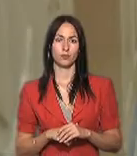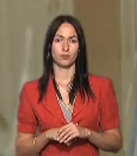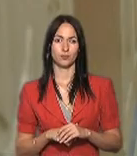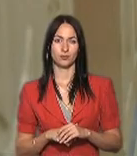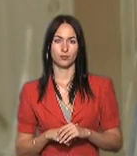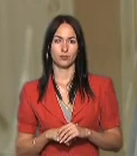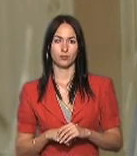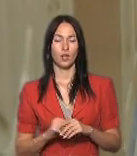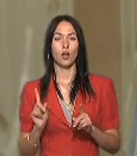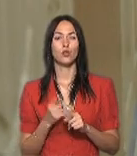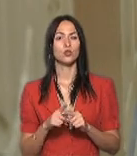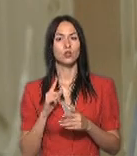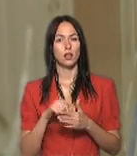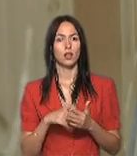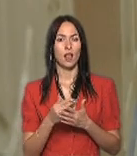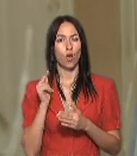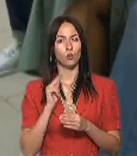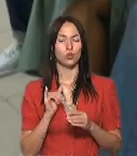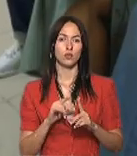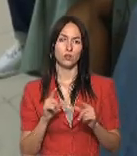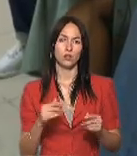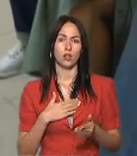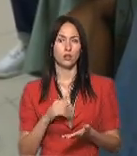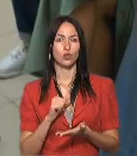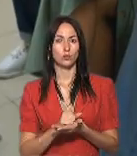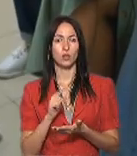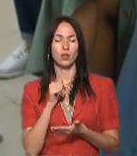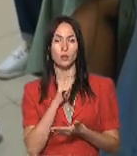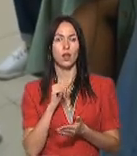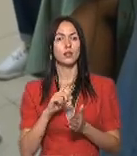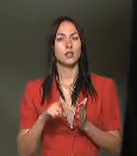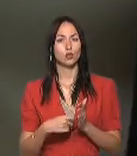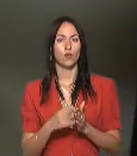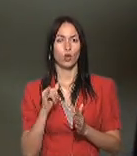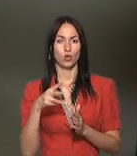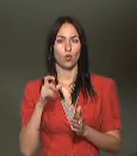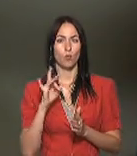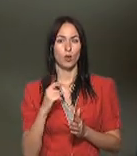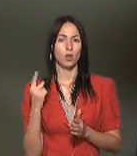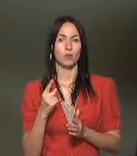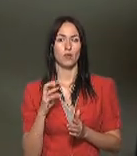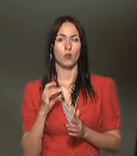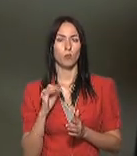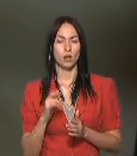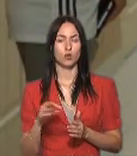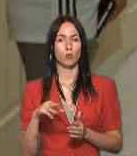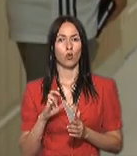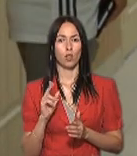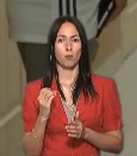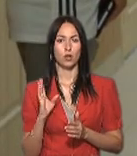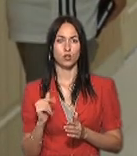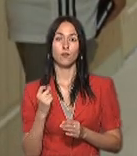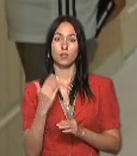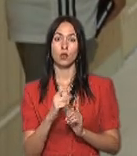аналогічно. Що це означатиме для учнів та шкіл, кореспонденти Суспільного намагалися з'ясувати в мера Первомайського Миколи Бакшеєва. За його